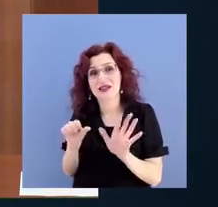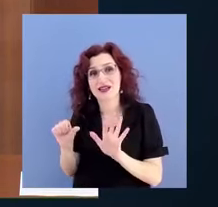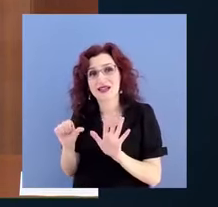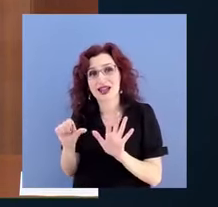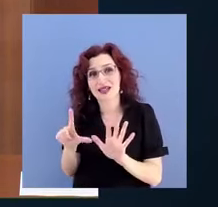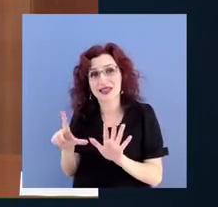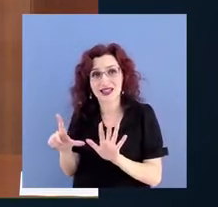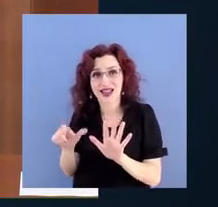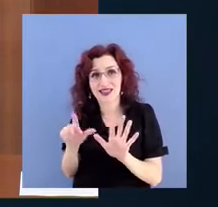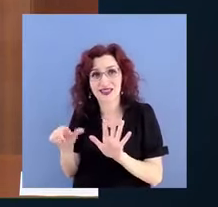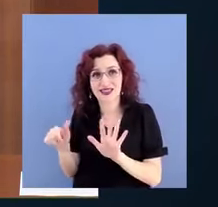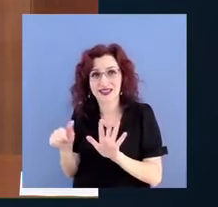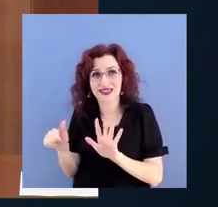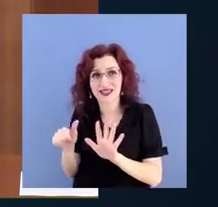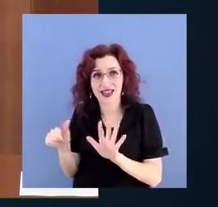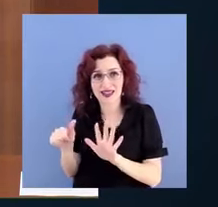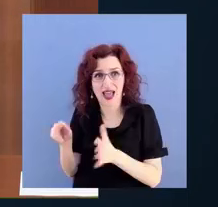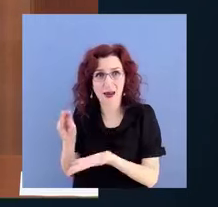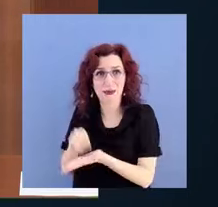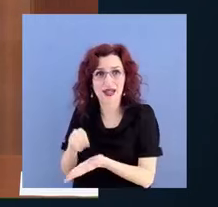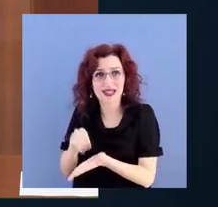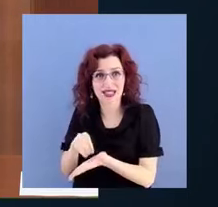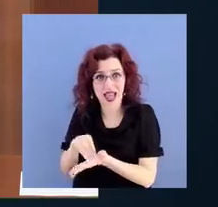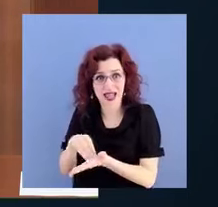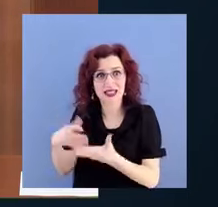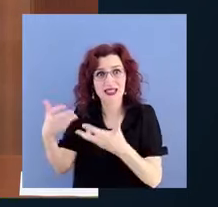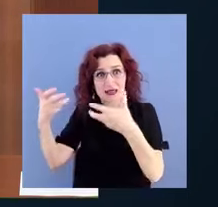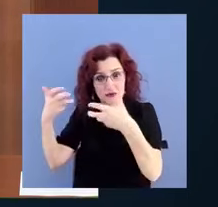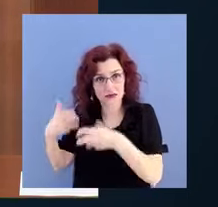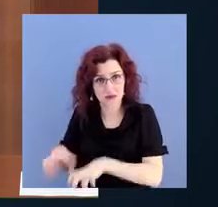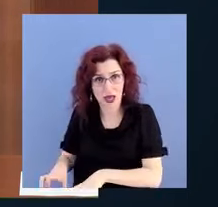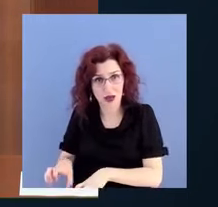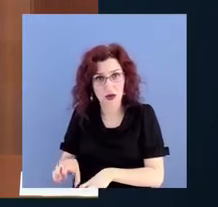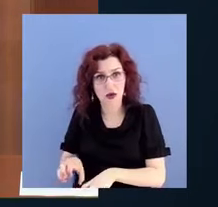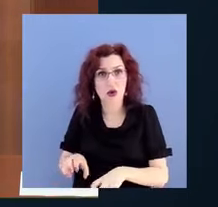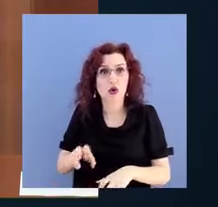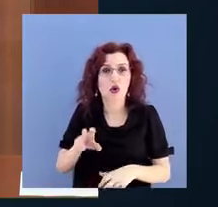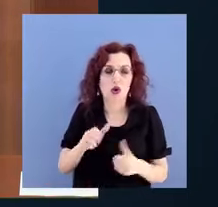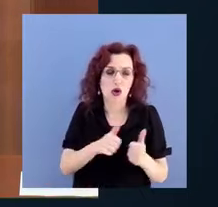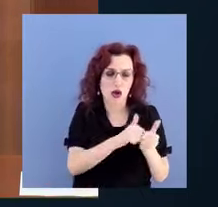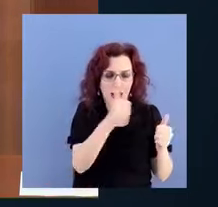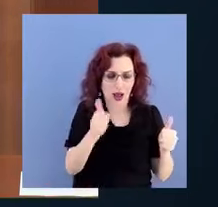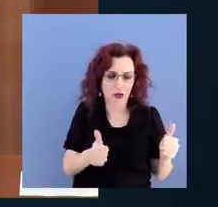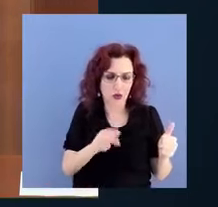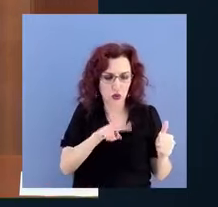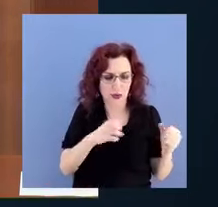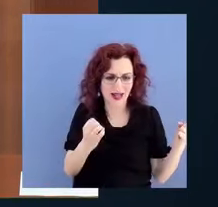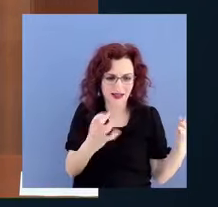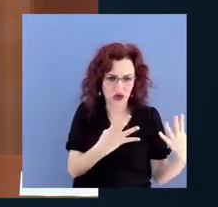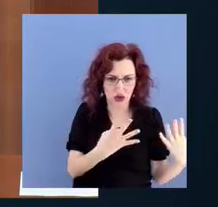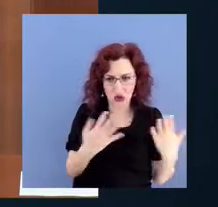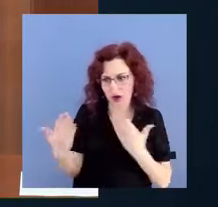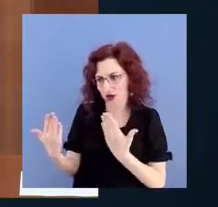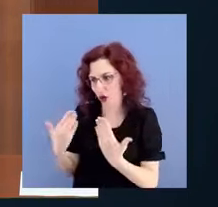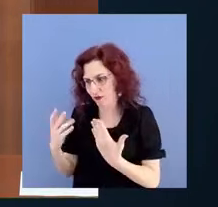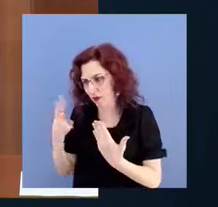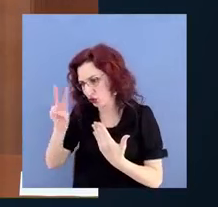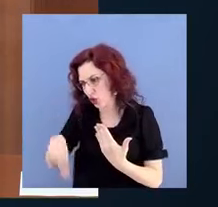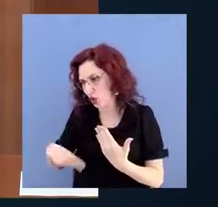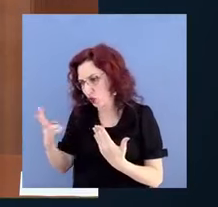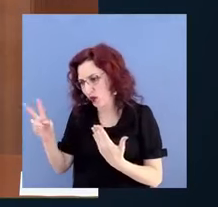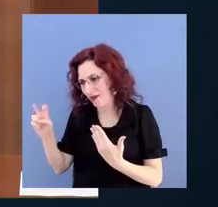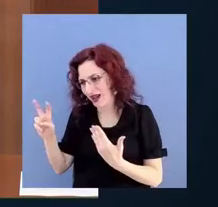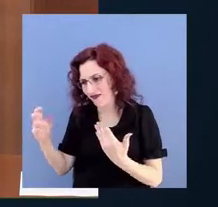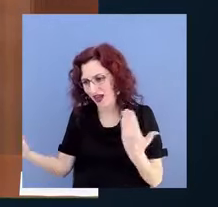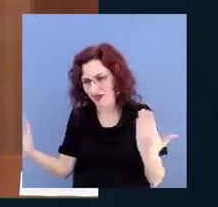parliamo di 2020 sul 2019 quindi un dato che probabilmente quest'anno andrà migliorando rispetto a quello che è